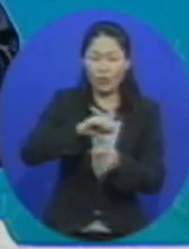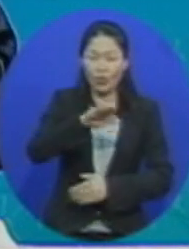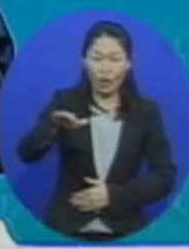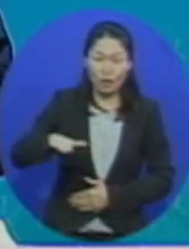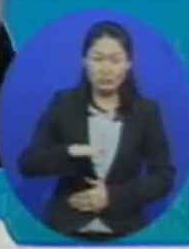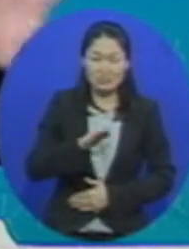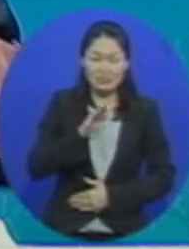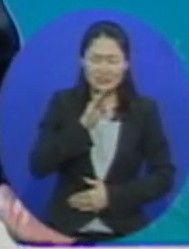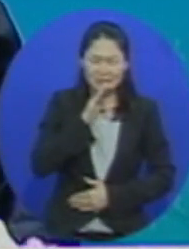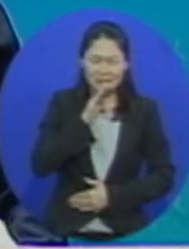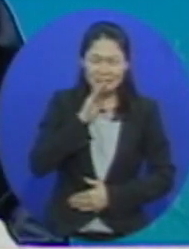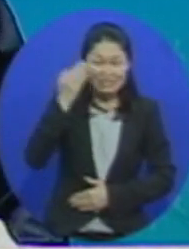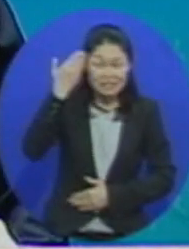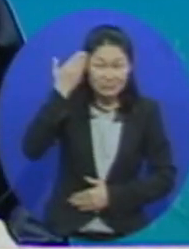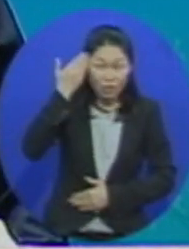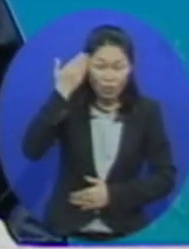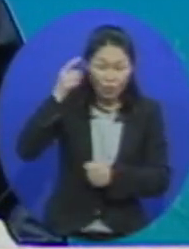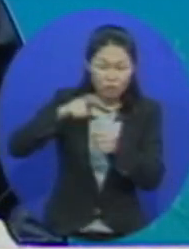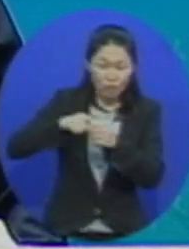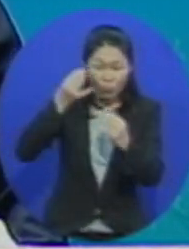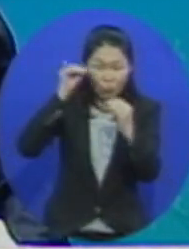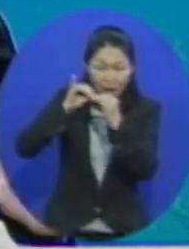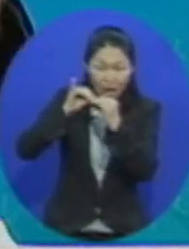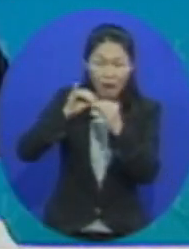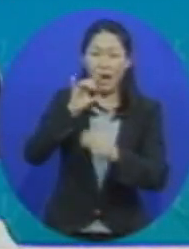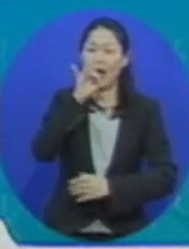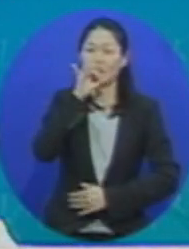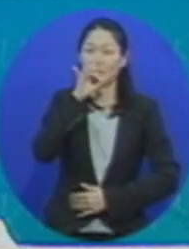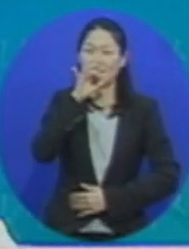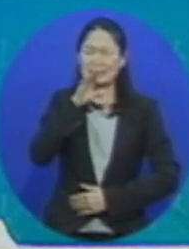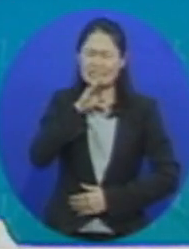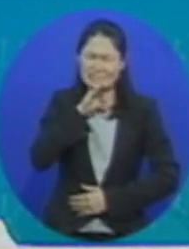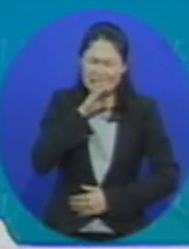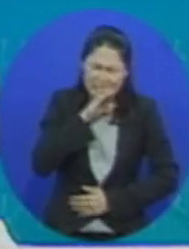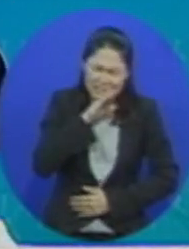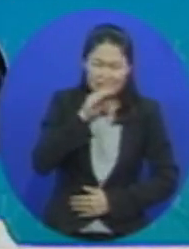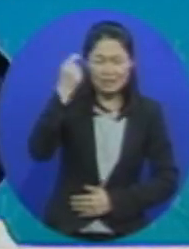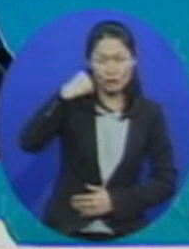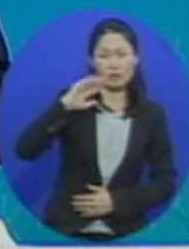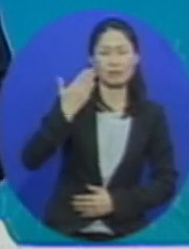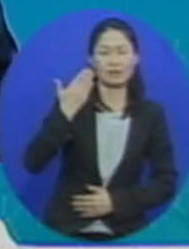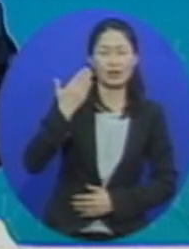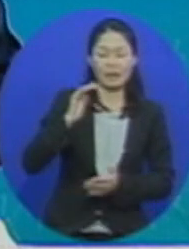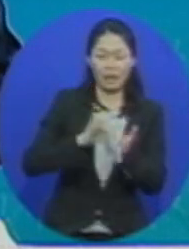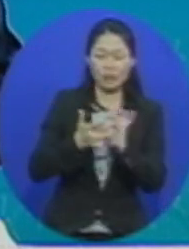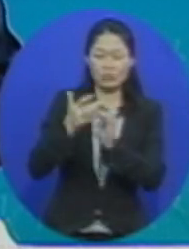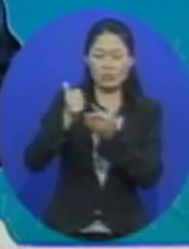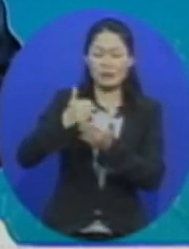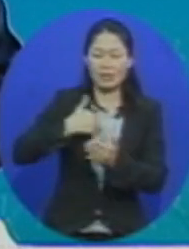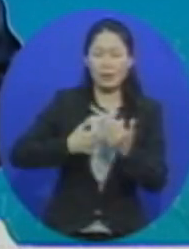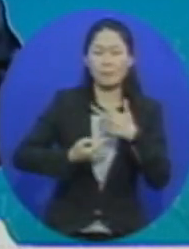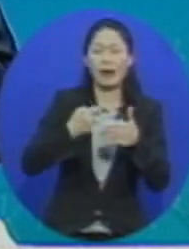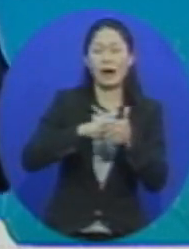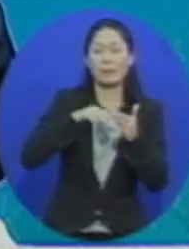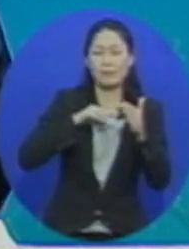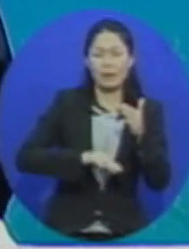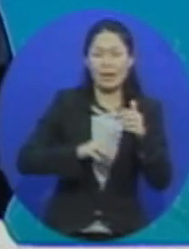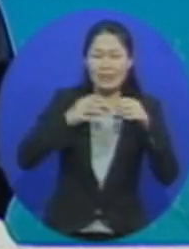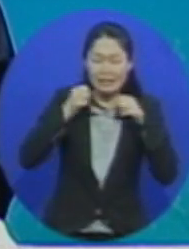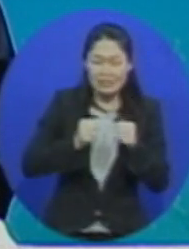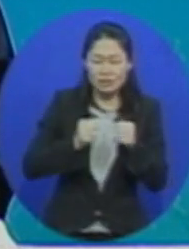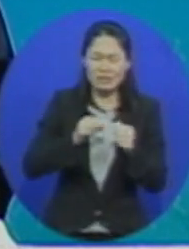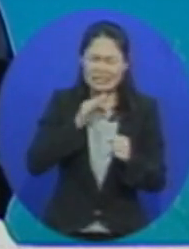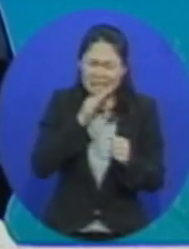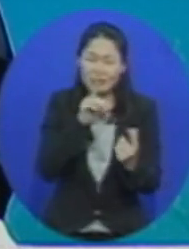지적으로 동의하는 것만 가지고는 안 됩니다 실제로 알아야 되요 예수님이 내 마음의 계신 것을 실제로